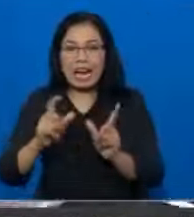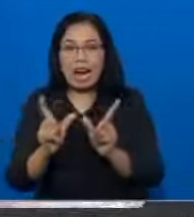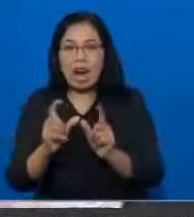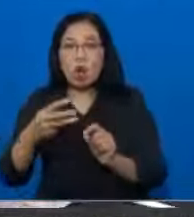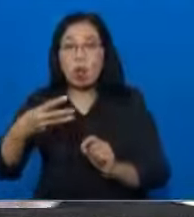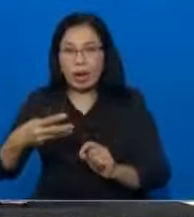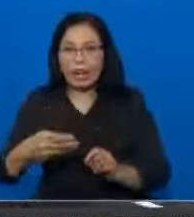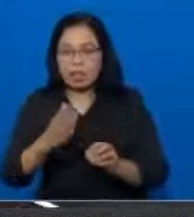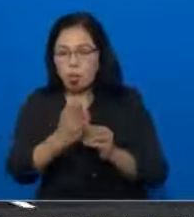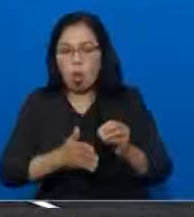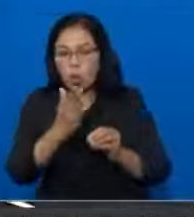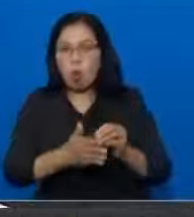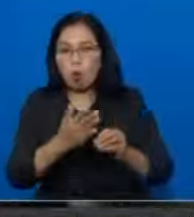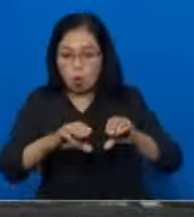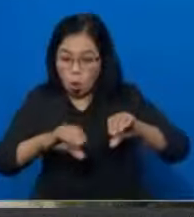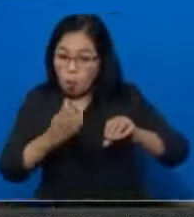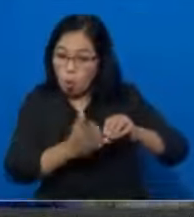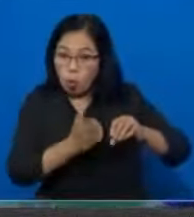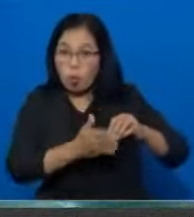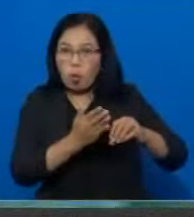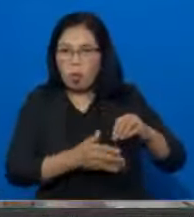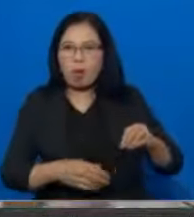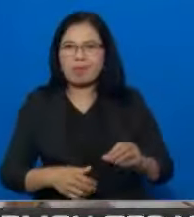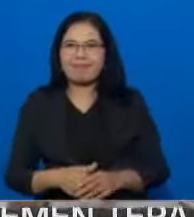dimasak dengan bumbu kuning.